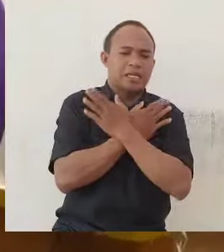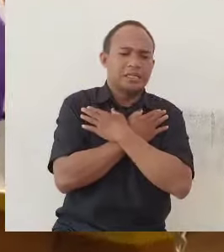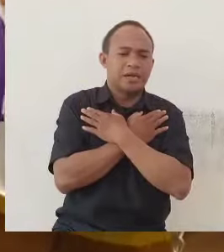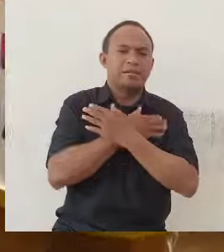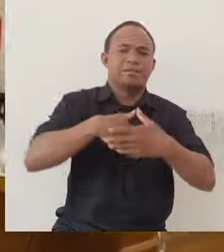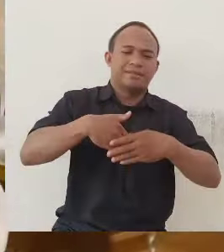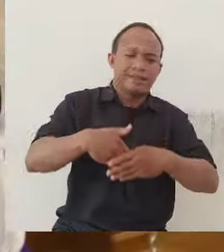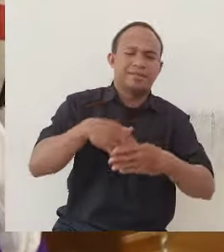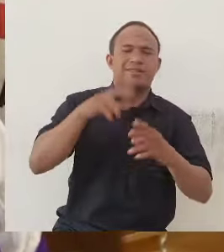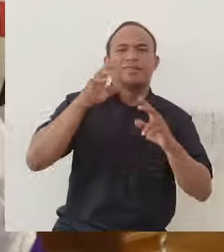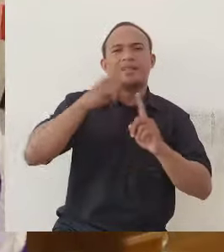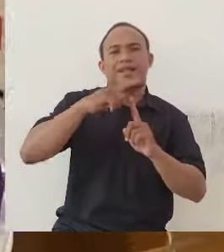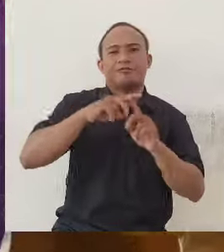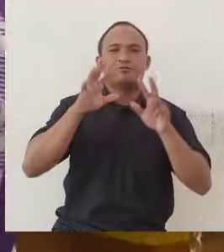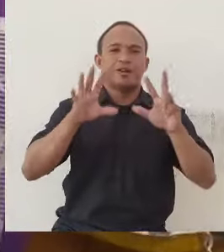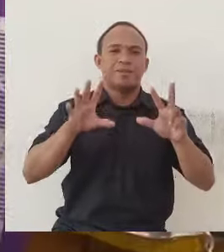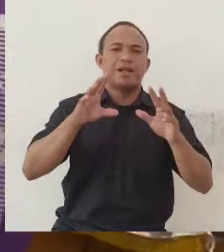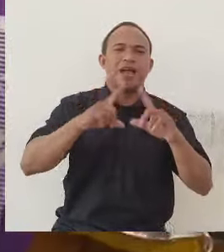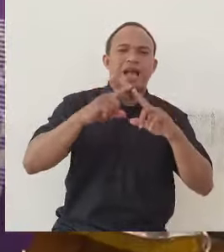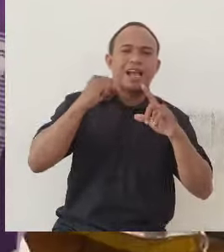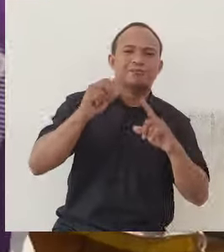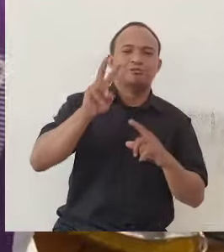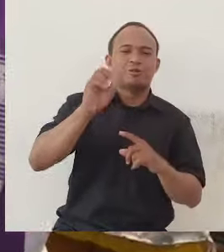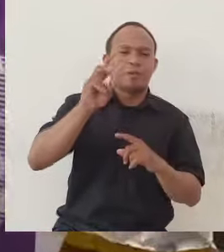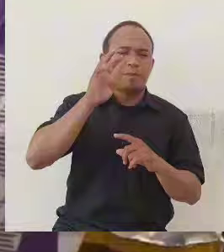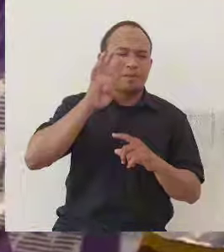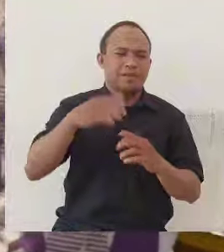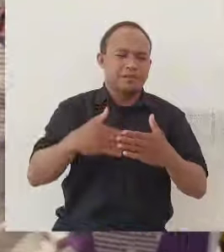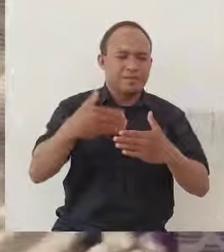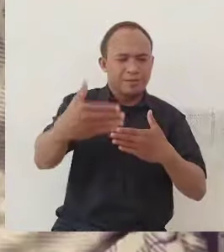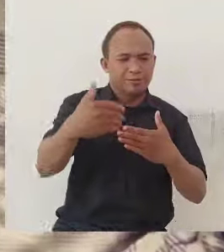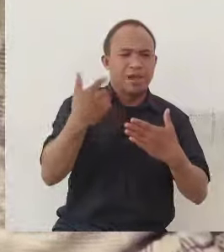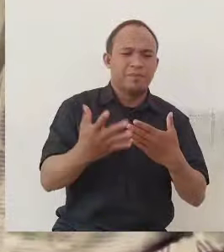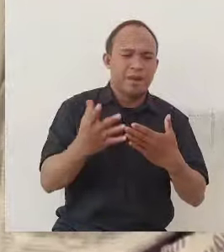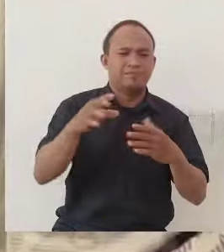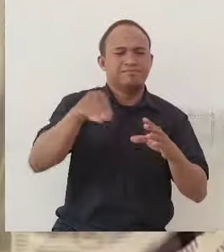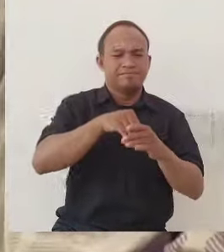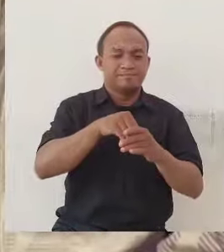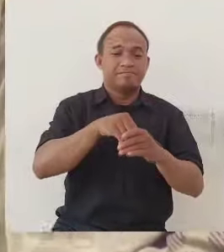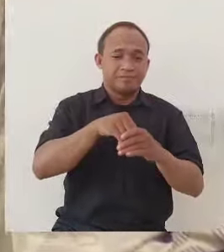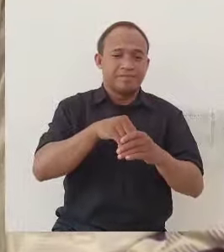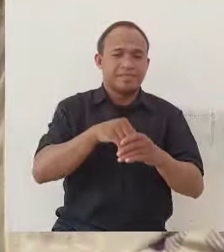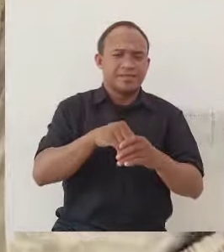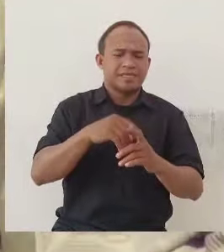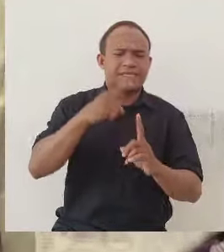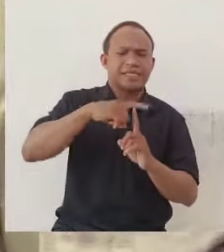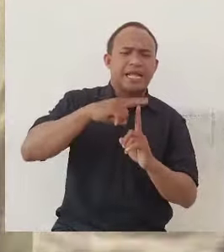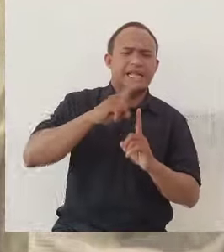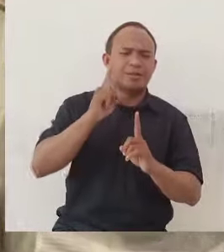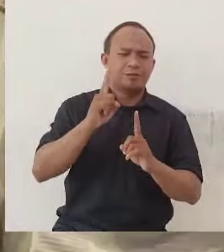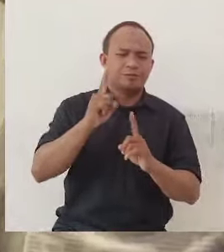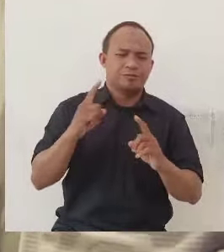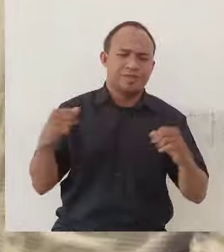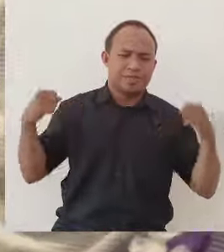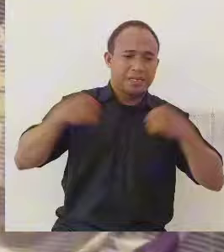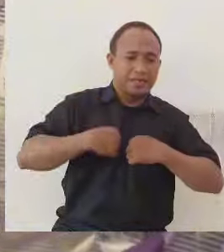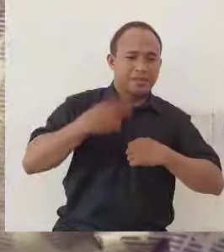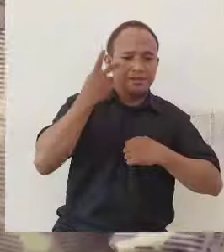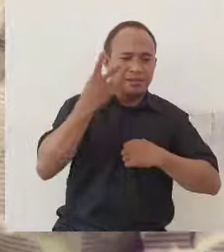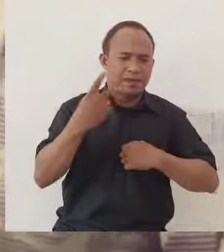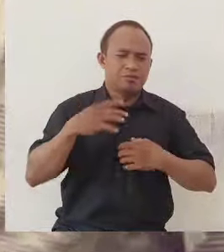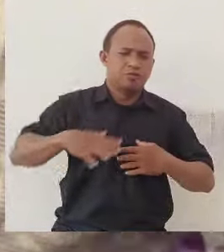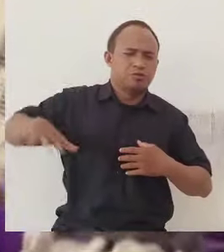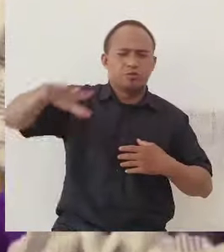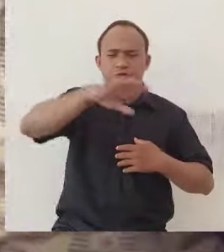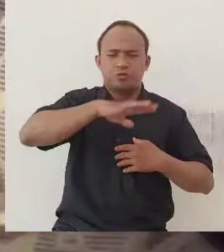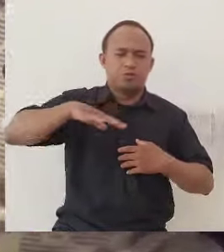Aceh pada tanggal 28 Agustus 2024. Selanjutnya pemberangkatan tahap kedua pada 1 September 2024